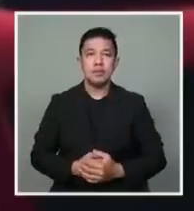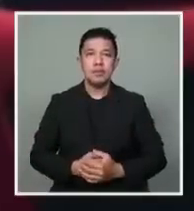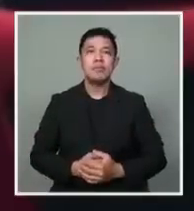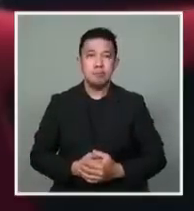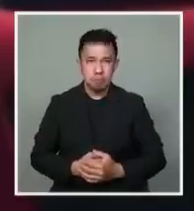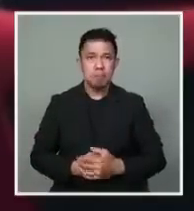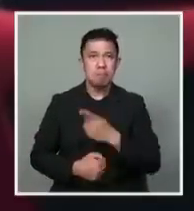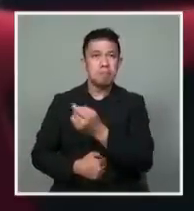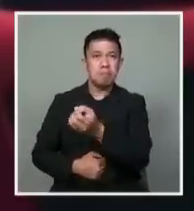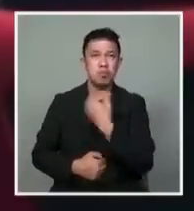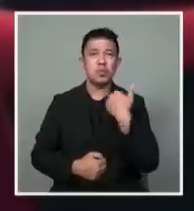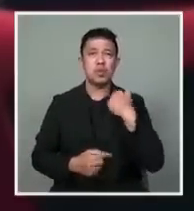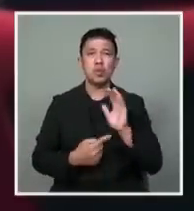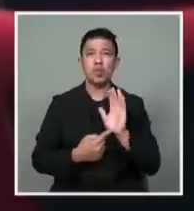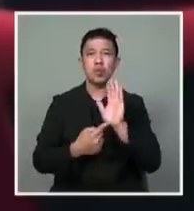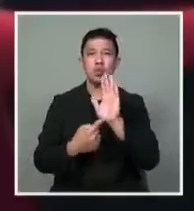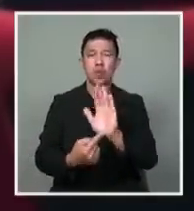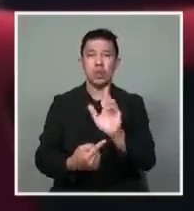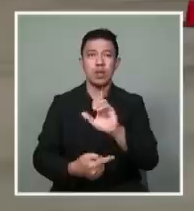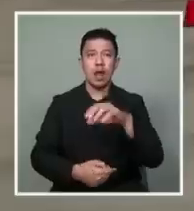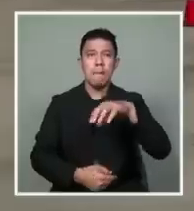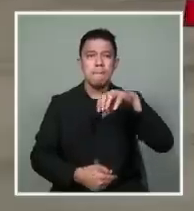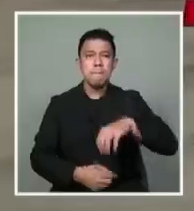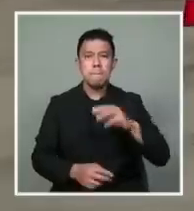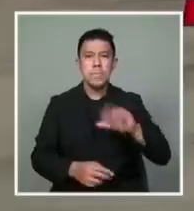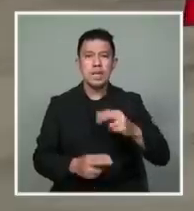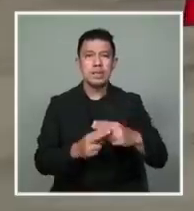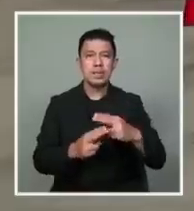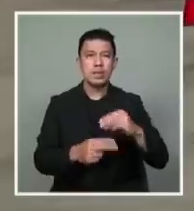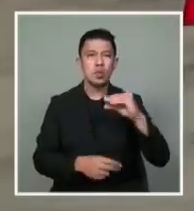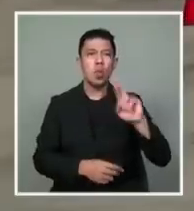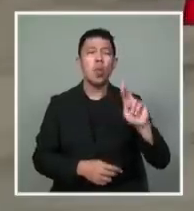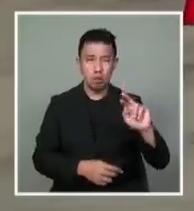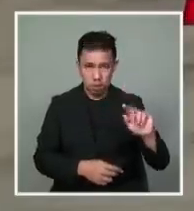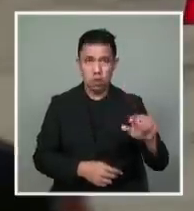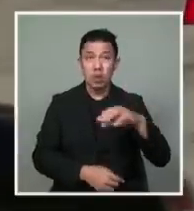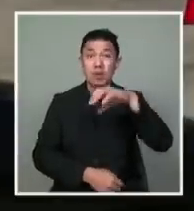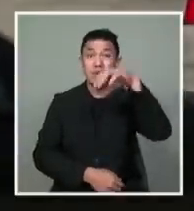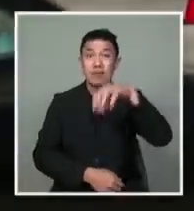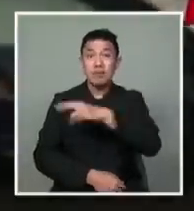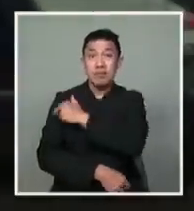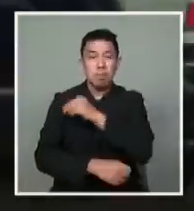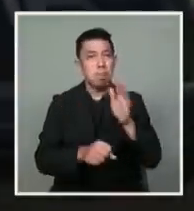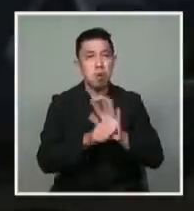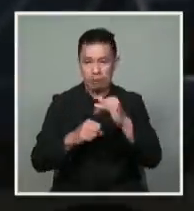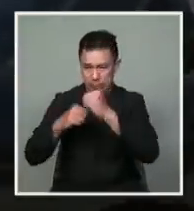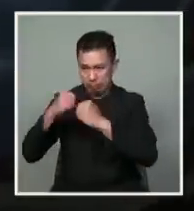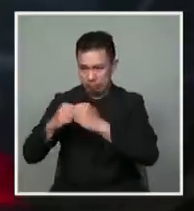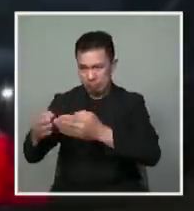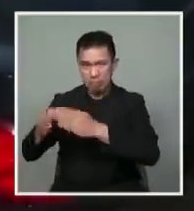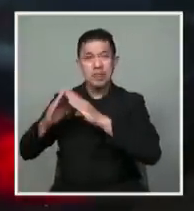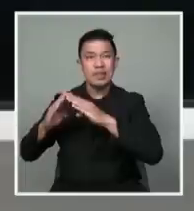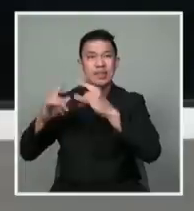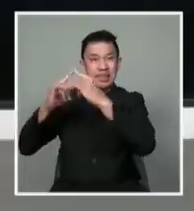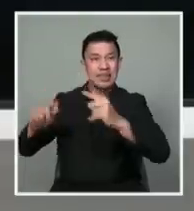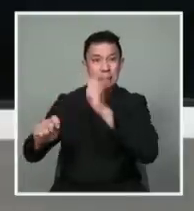อก็ยังบอกด้วยนะคะมีการยกตัวอย่างอย่างเช่นที่รัฐโรดไอแลนด์ค่ะโรงพยาบาลไม่พอก็เลยต้องมีการสร้างโรงพยาบาลสนามแต่ว่าการที่สร้างโรงพยาบาล